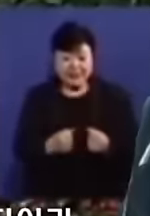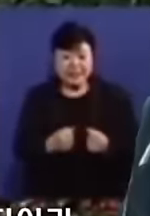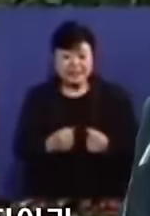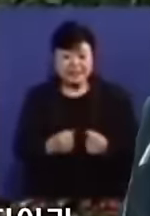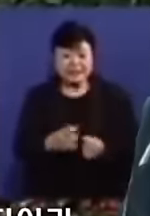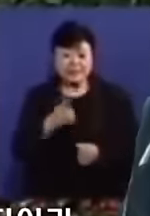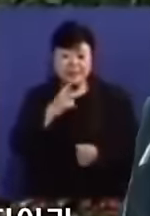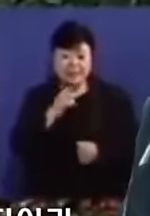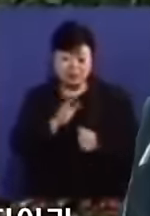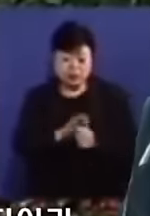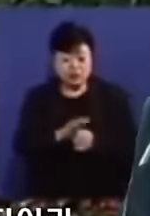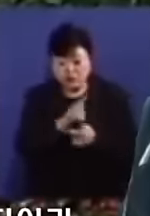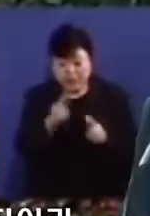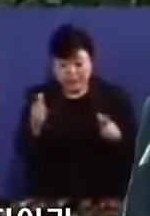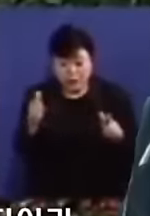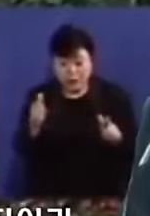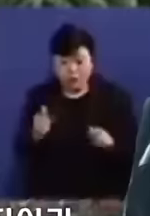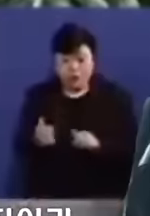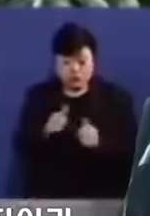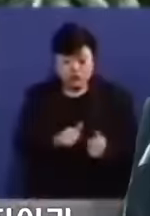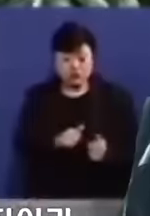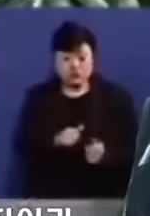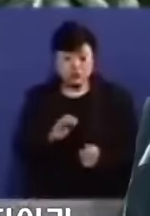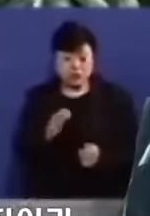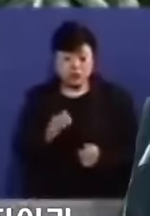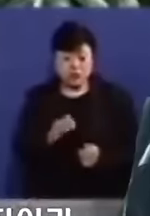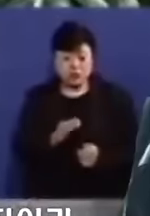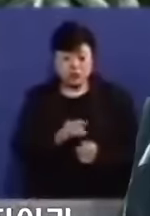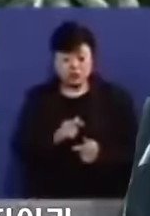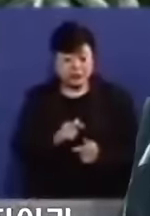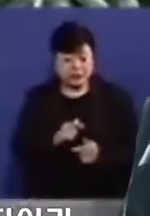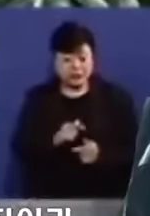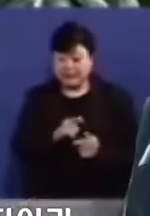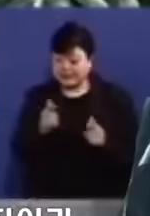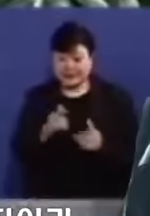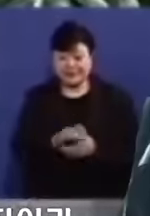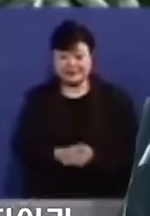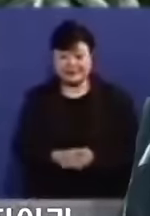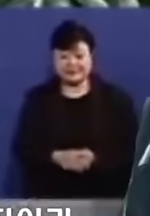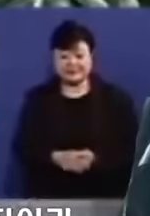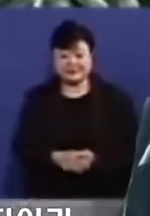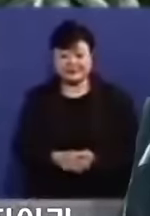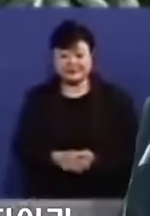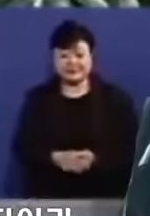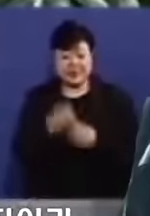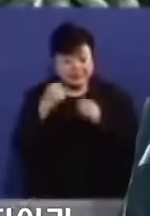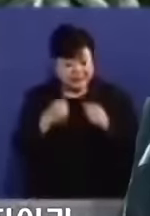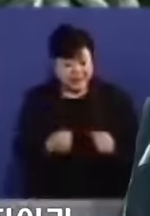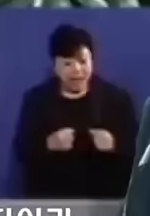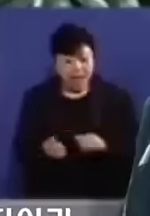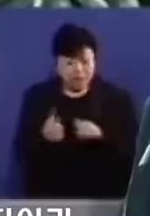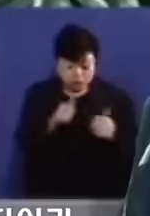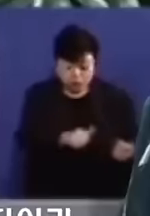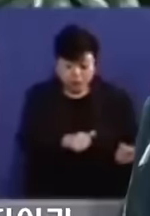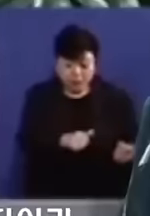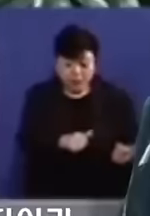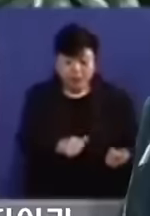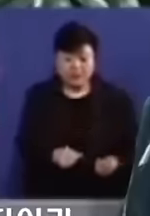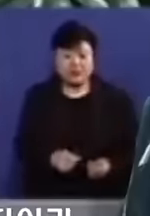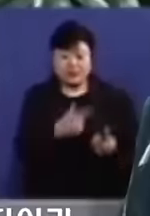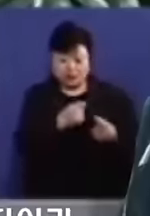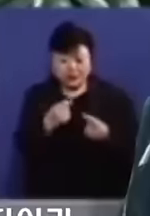살았을 때만 우리를 돌봐주시고 죽게 되면 안 돌봐주시는 그런 주님이 아니시라는 것입니다. 살아나 죽으나